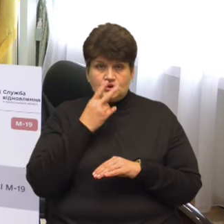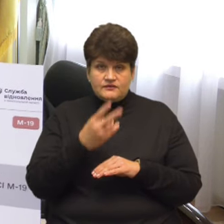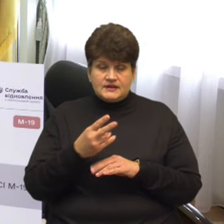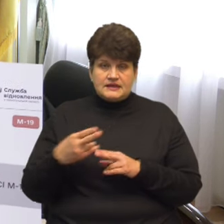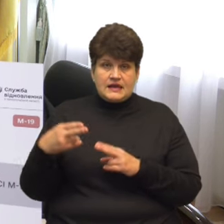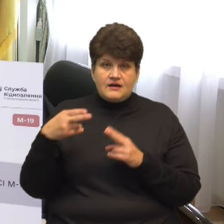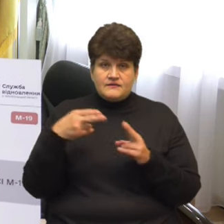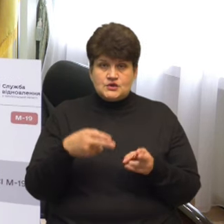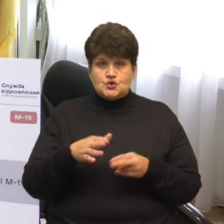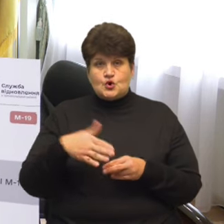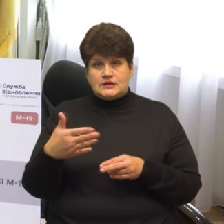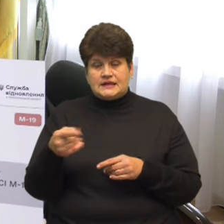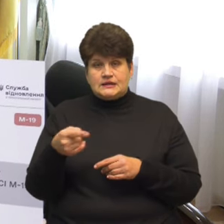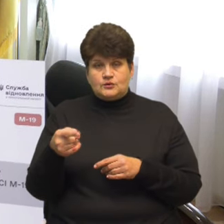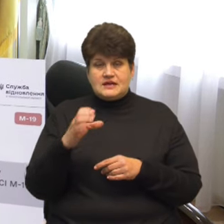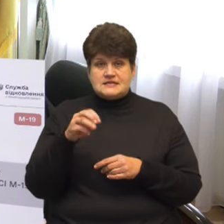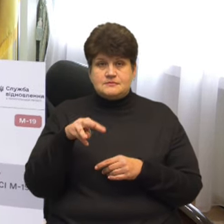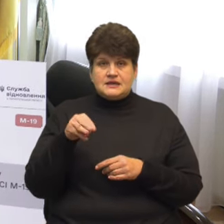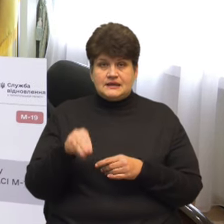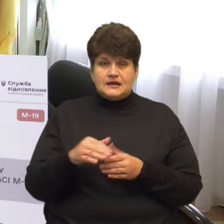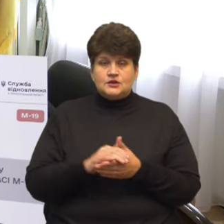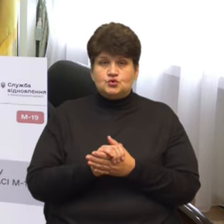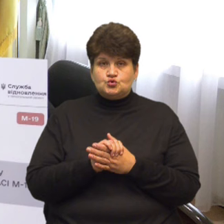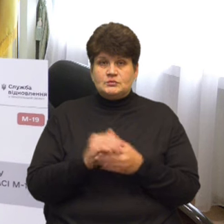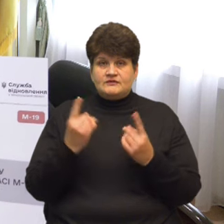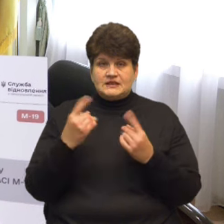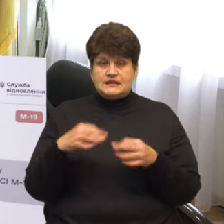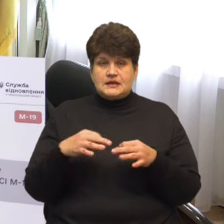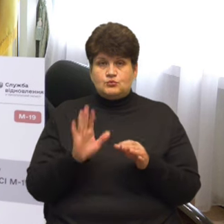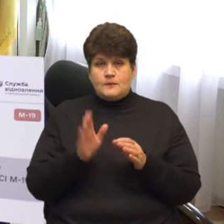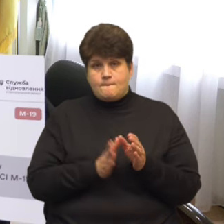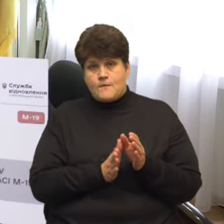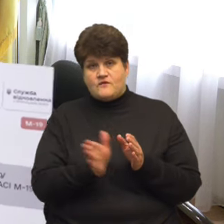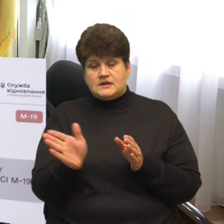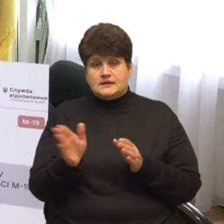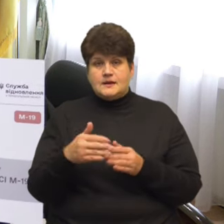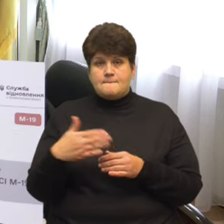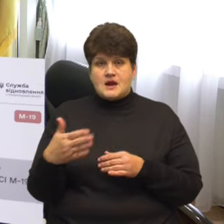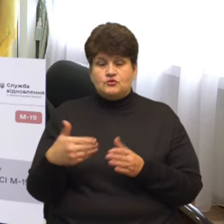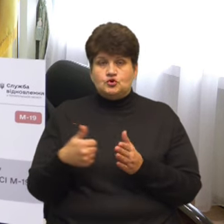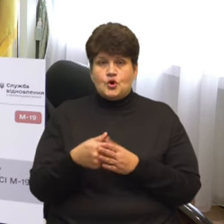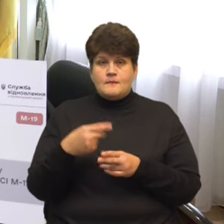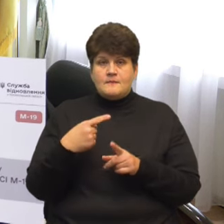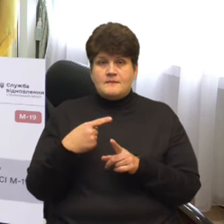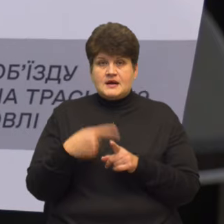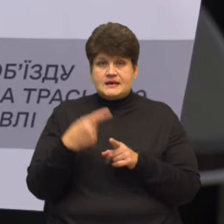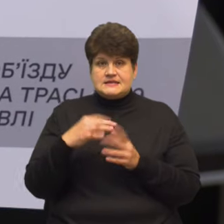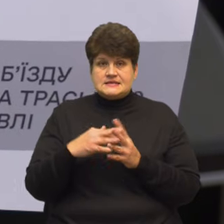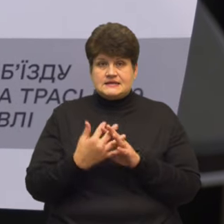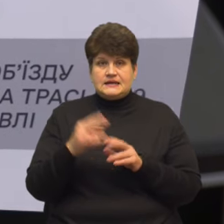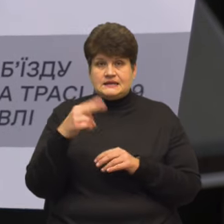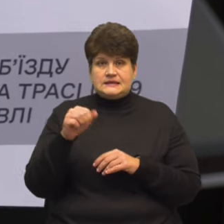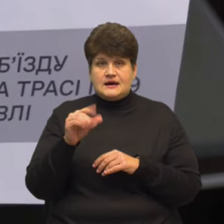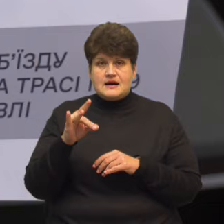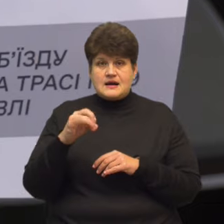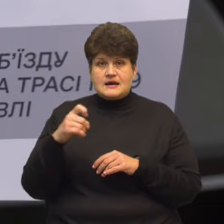сторони Тернополя то в смт Дружба великий автотранспорт буде повертати направо до Перехрестя у селі Дарахів